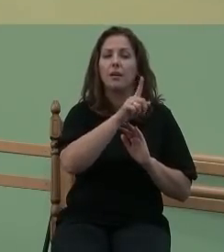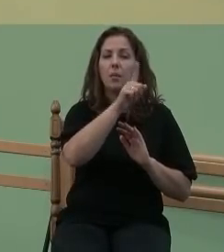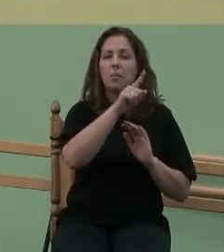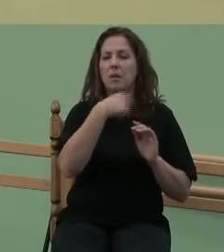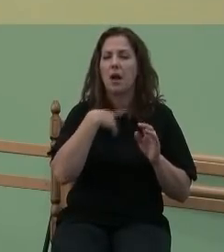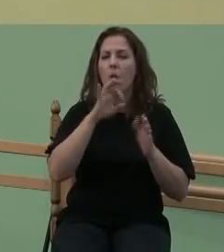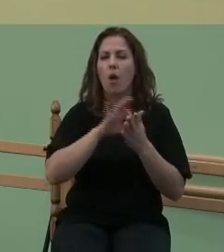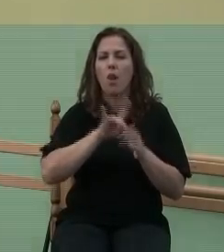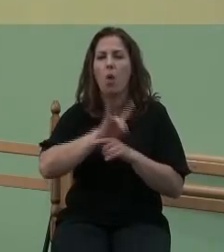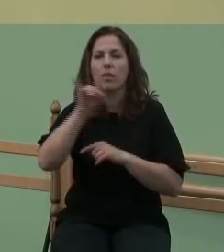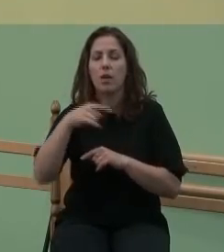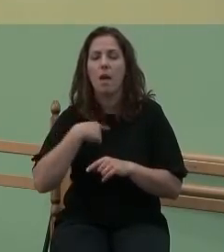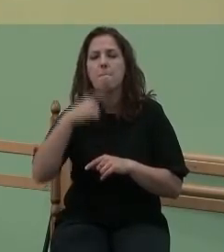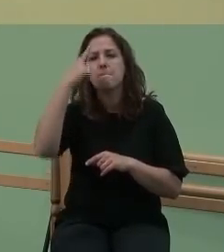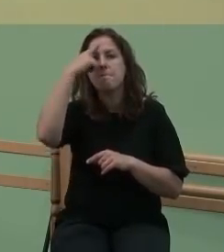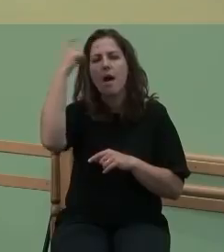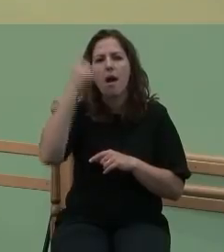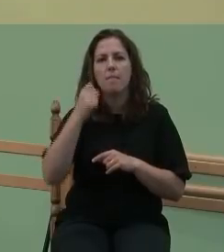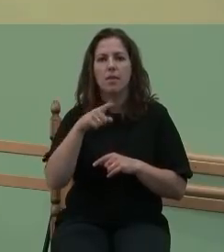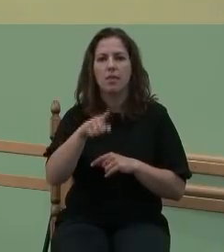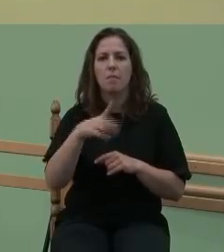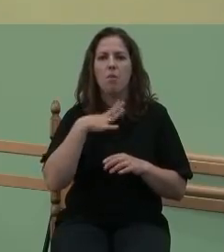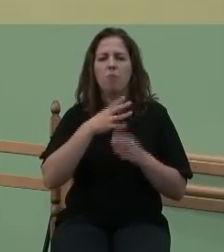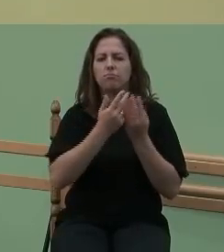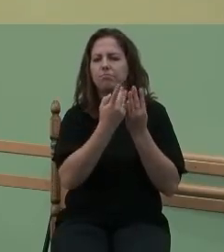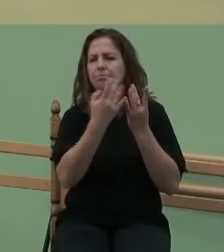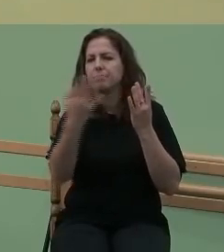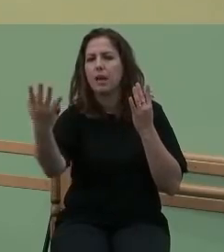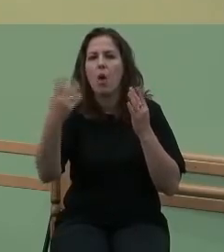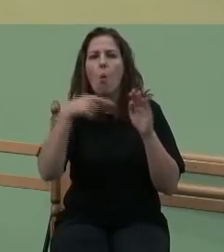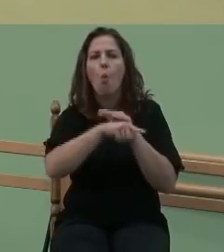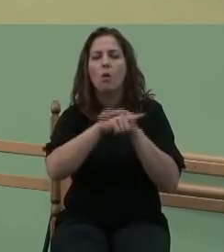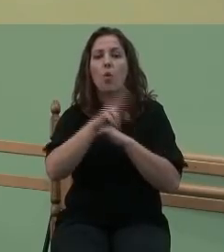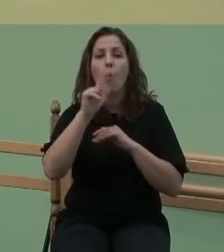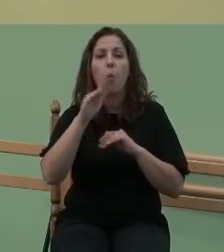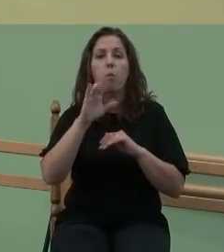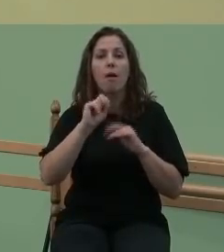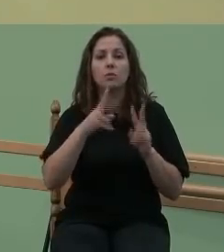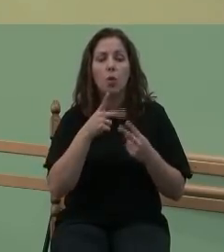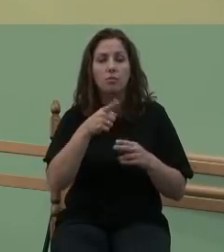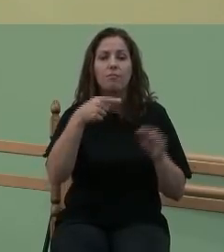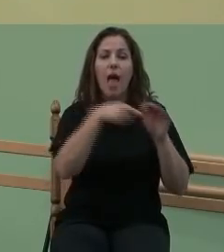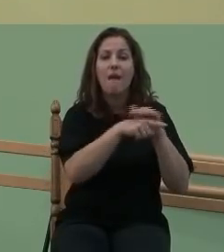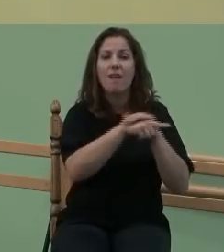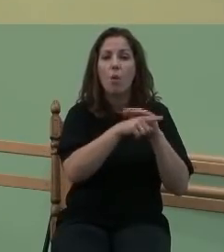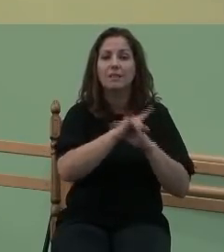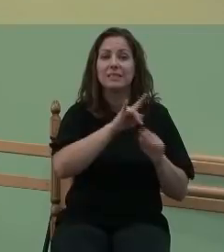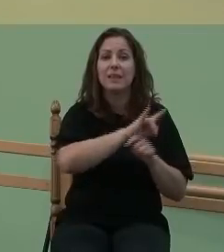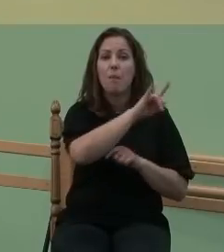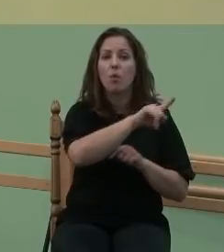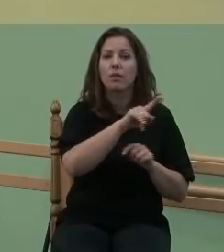porcie lotniczym i pamiętam szeregi uciekinierów z Kuby, które szły ewakuować się